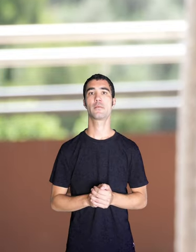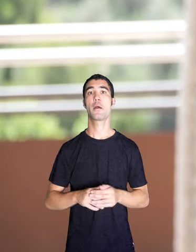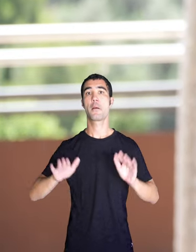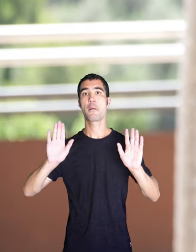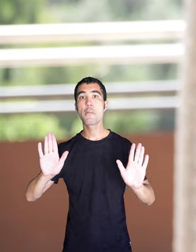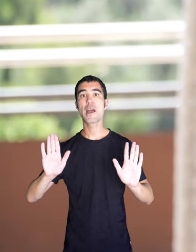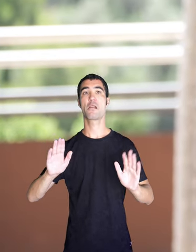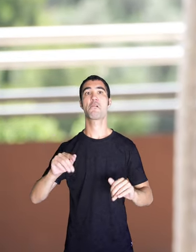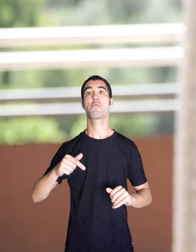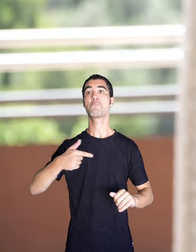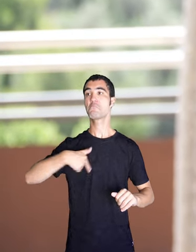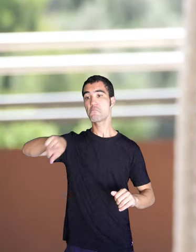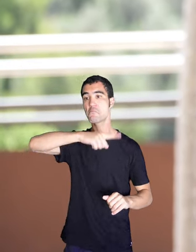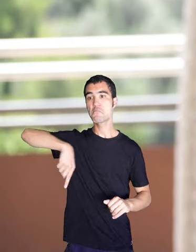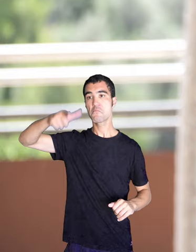no hi havia...